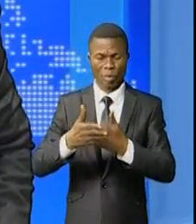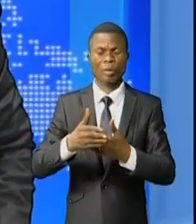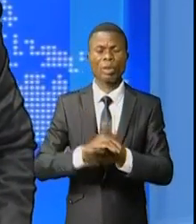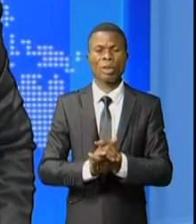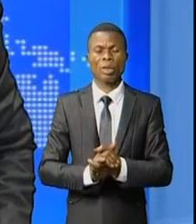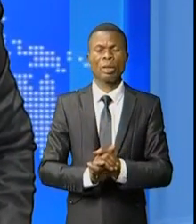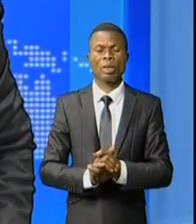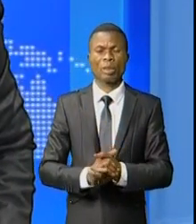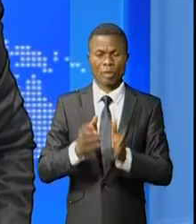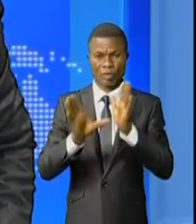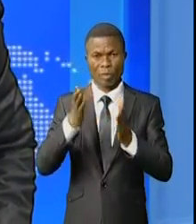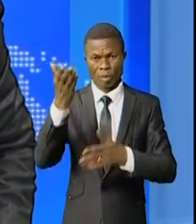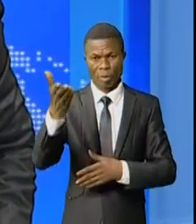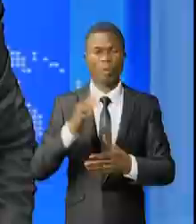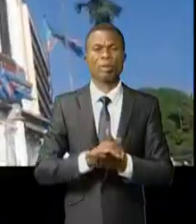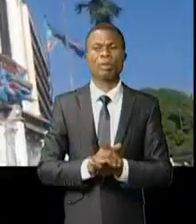fonctions. Regardez.